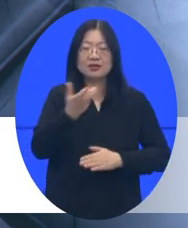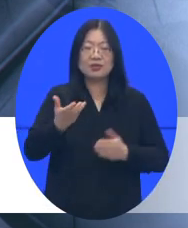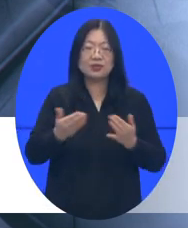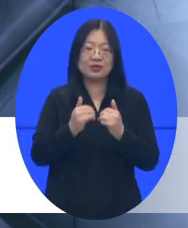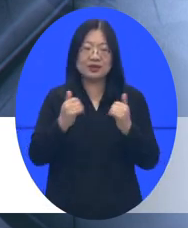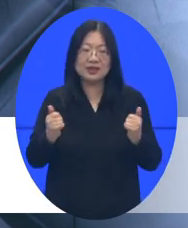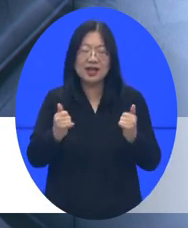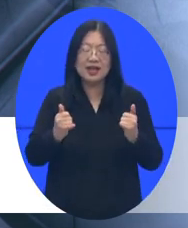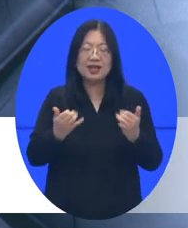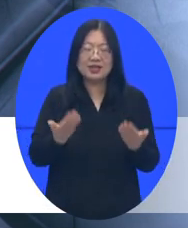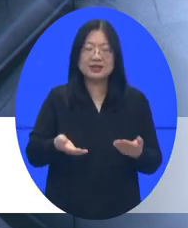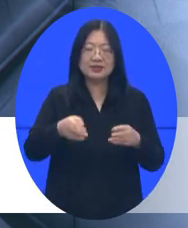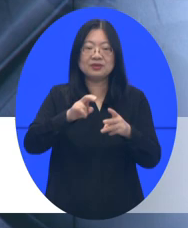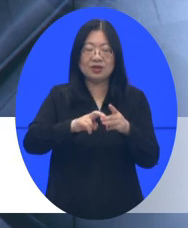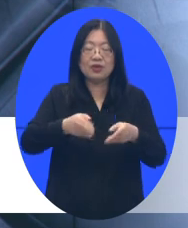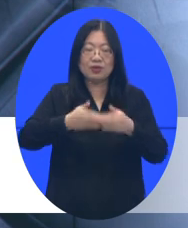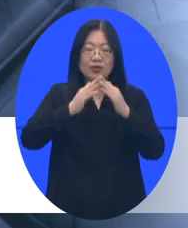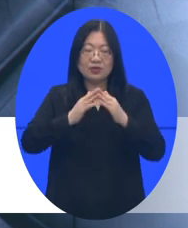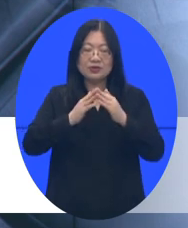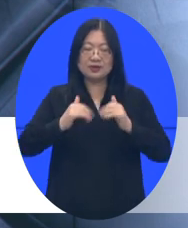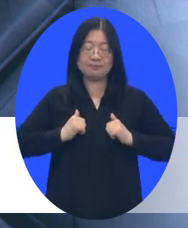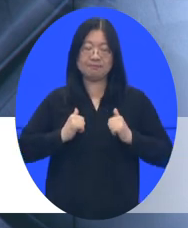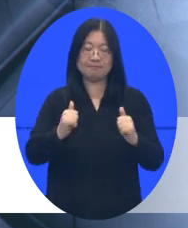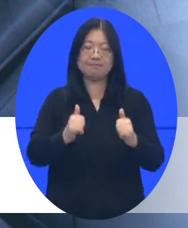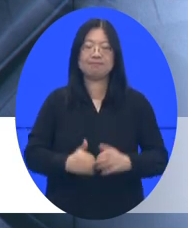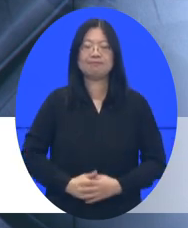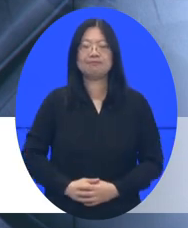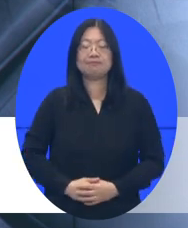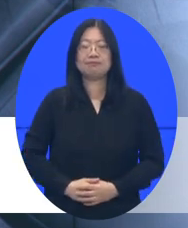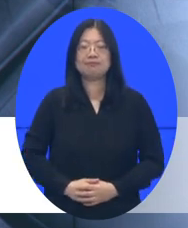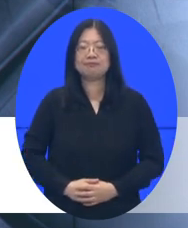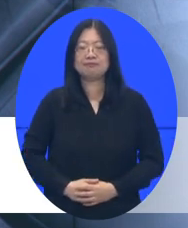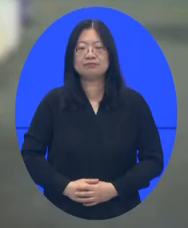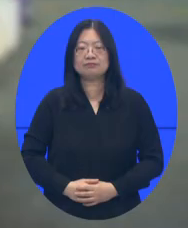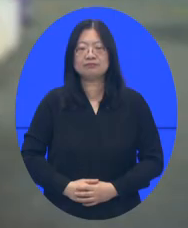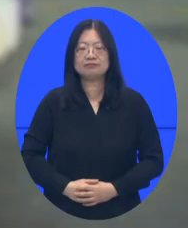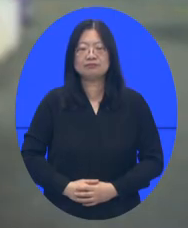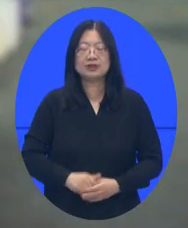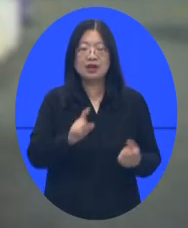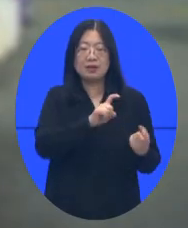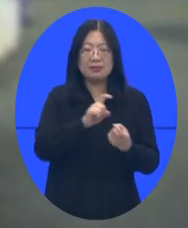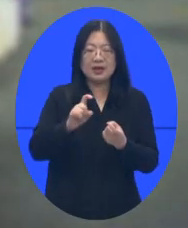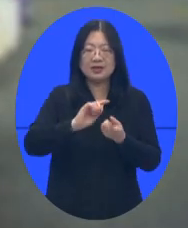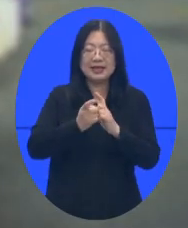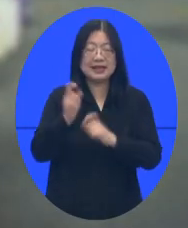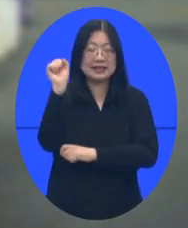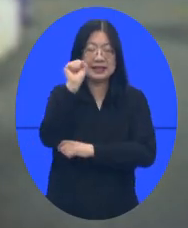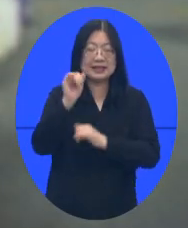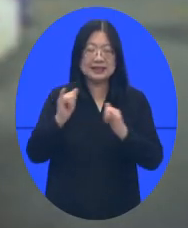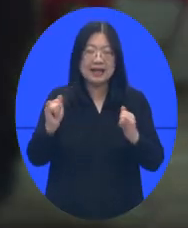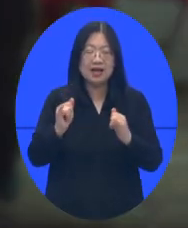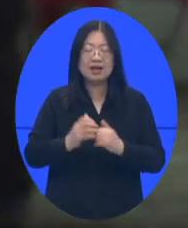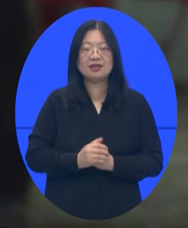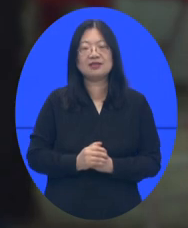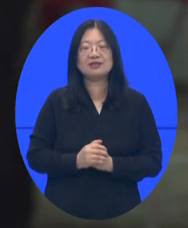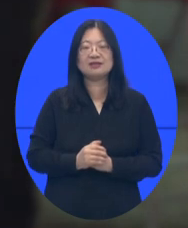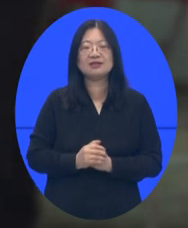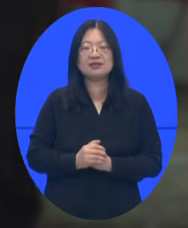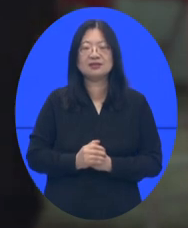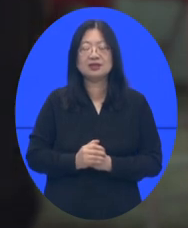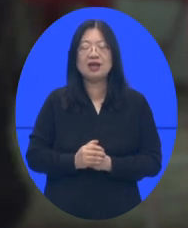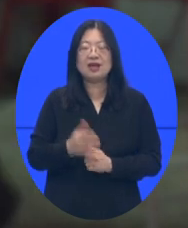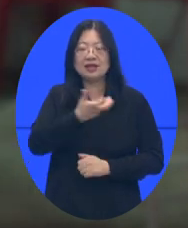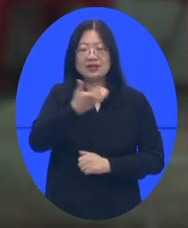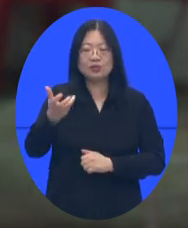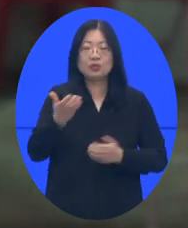이동노동자 쉼터 설치에 박차를 가하고 있습니다 서문영 기자입니다 배달이나 대리기사 등 플랫폼에 소속되 일을